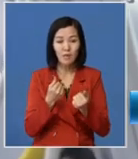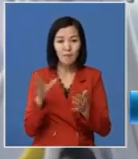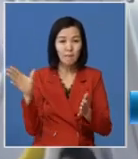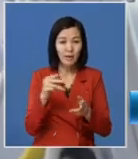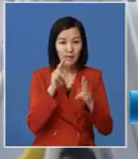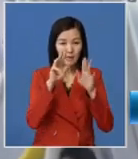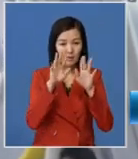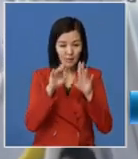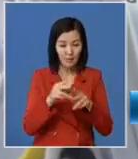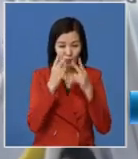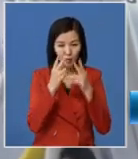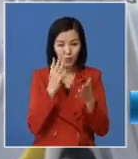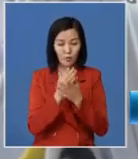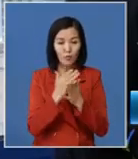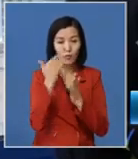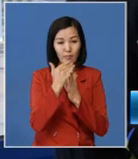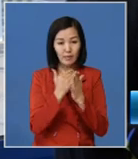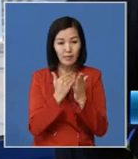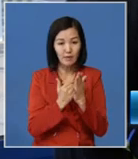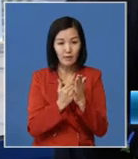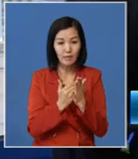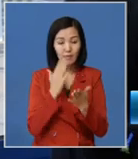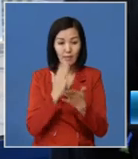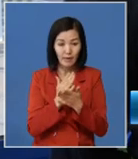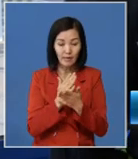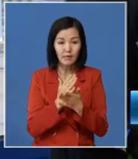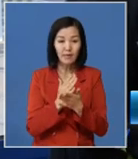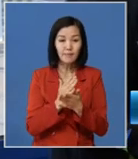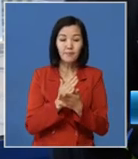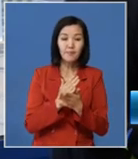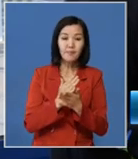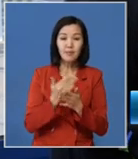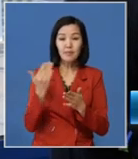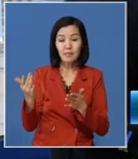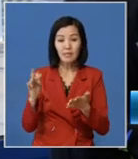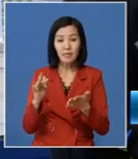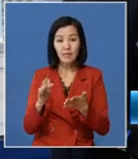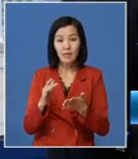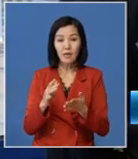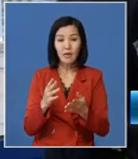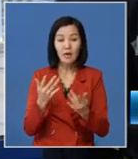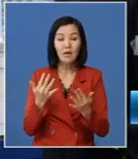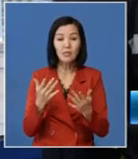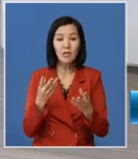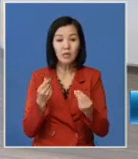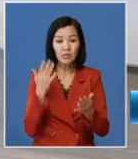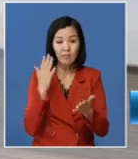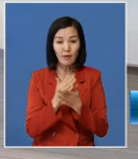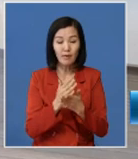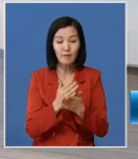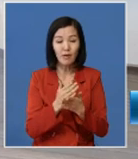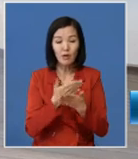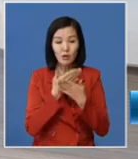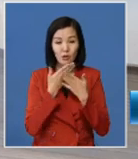көрініп тұрады. Біздің программада жүйеде уже көрініп тұрады. Сізде счетта есебіңізде қанша ақша бар екен. Жолаққа